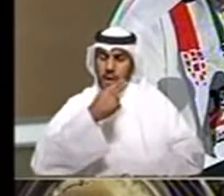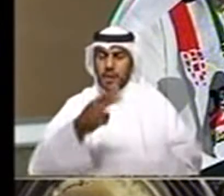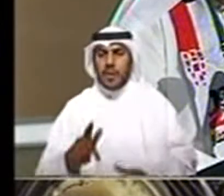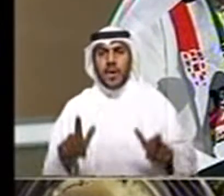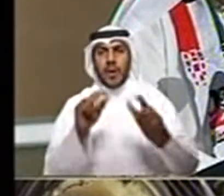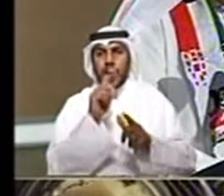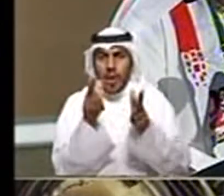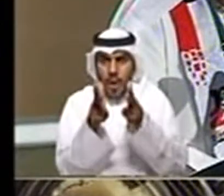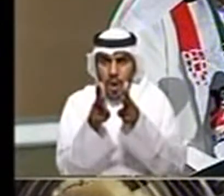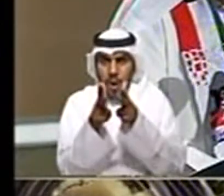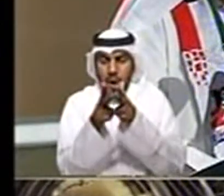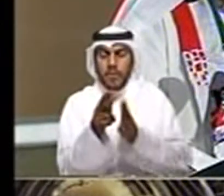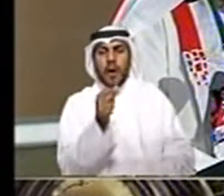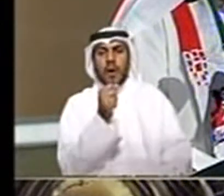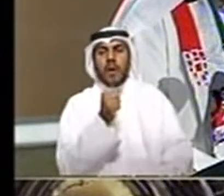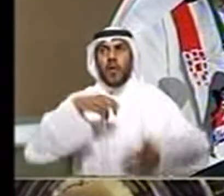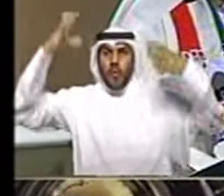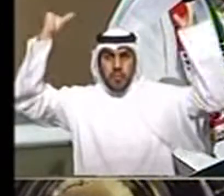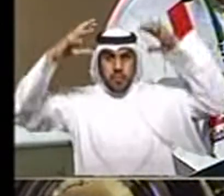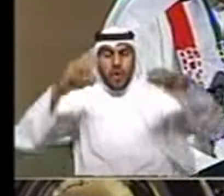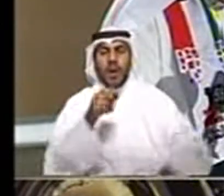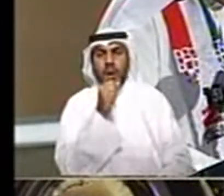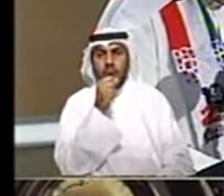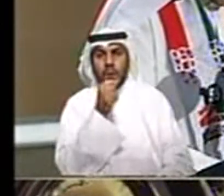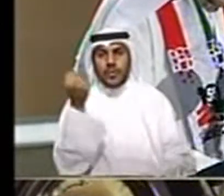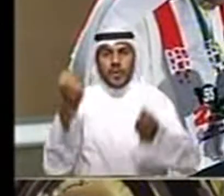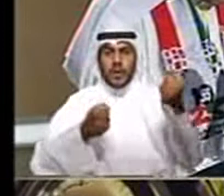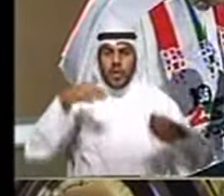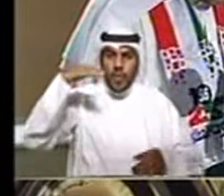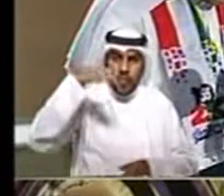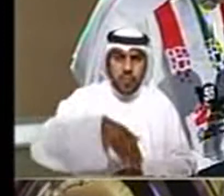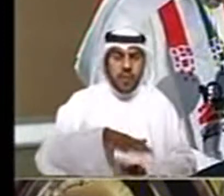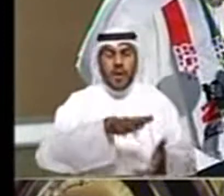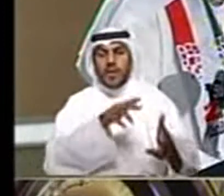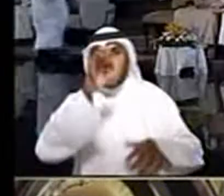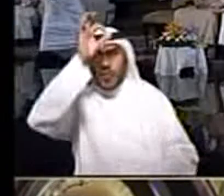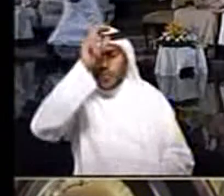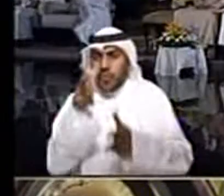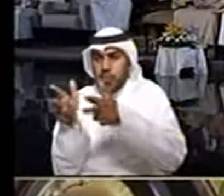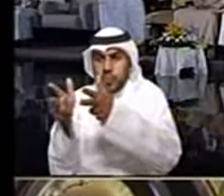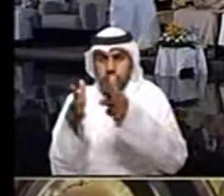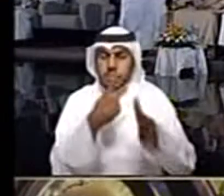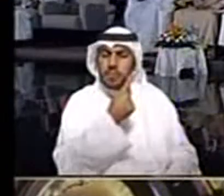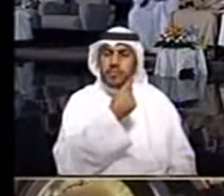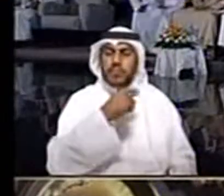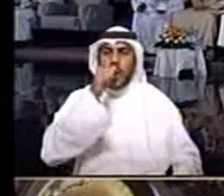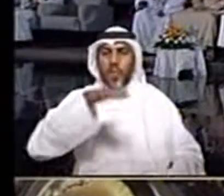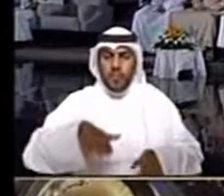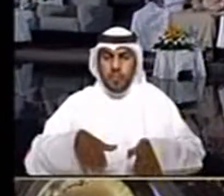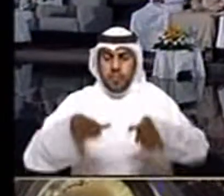القيادة السياسية العليا وفي مقدمتها حضرة صاحب السمو أمير البلاد الشيخ صباح الأحمد الجابر